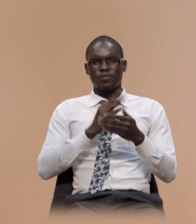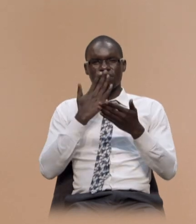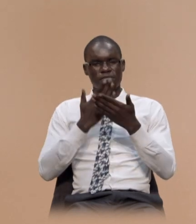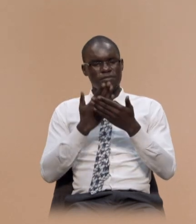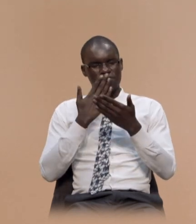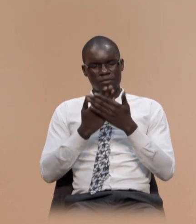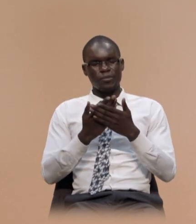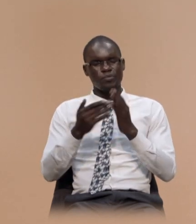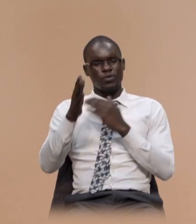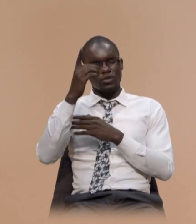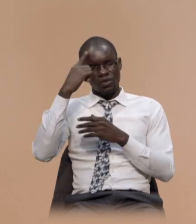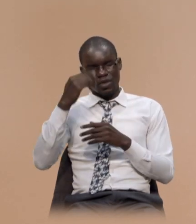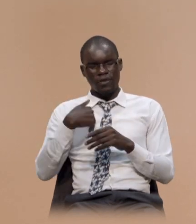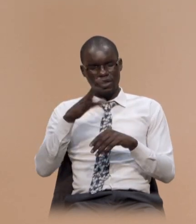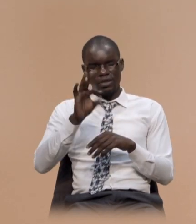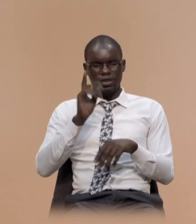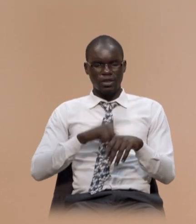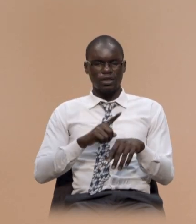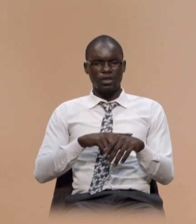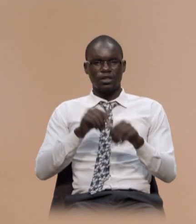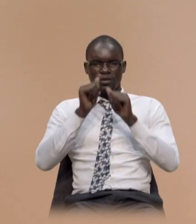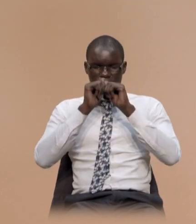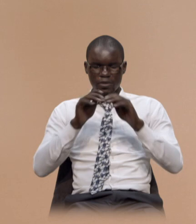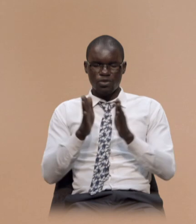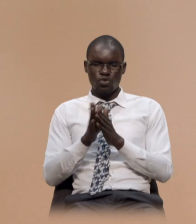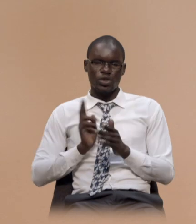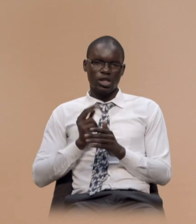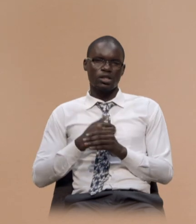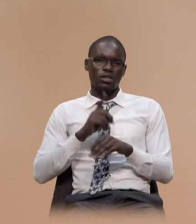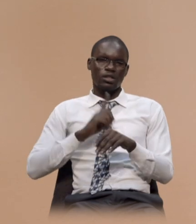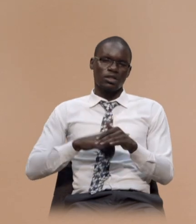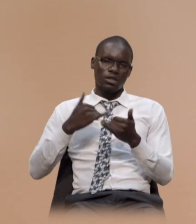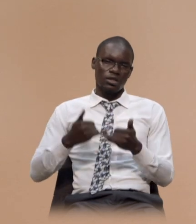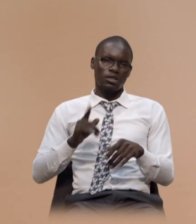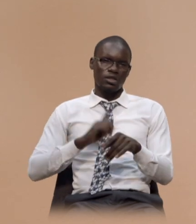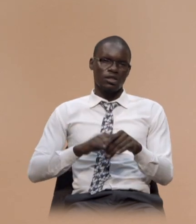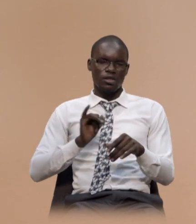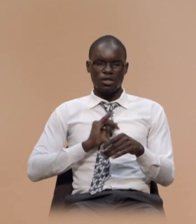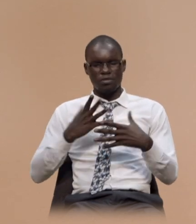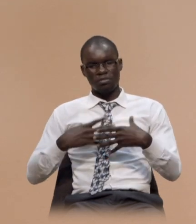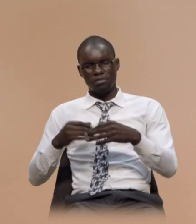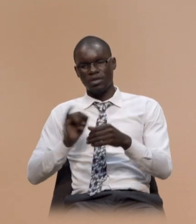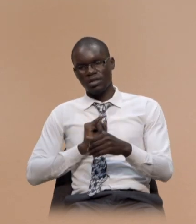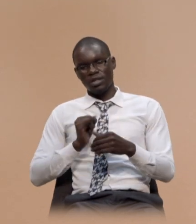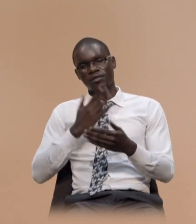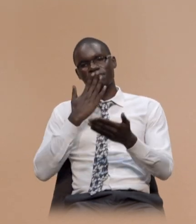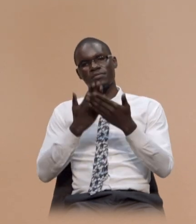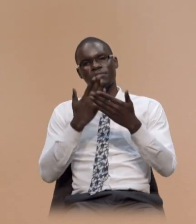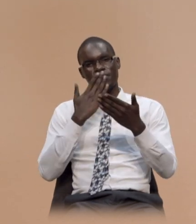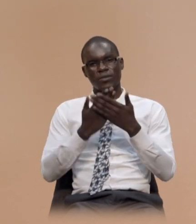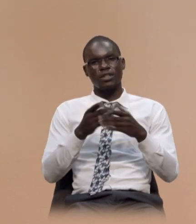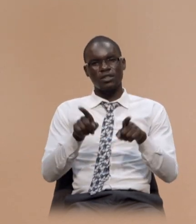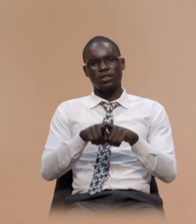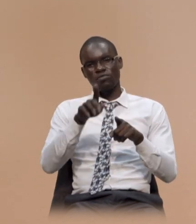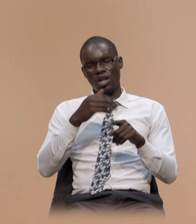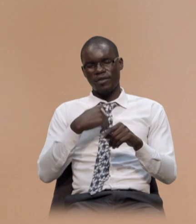muda wako kukaa kando ya runinga yako ili uweze kubarikiwa pamoja nasi. Kwa wakati huu ninapoondoka hewani, nakushukuru sana ya